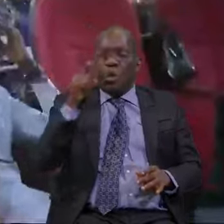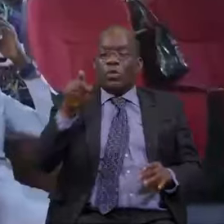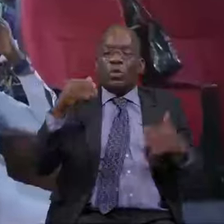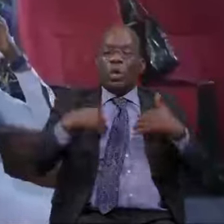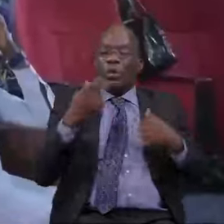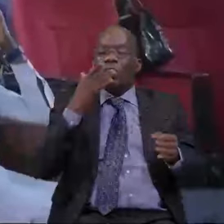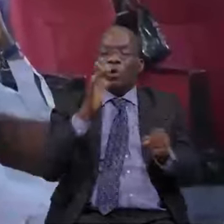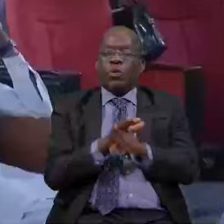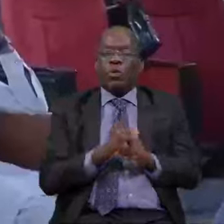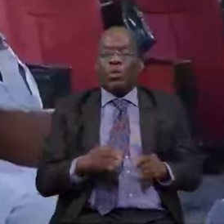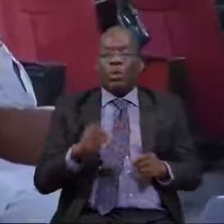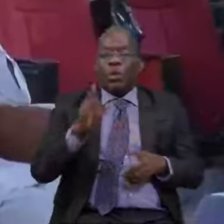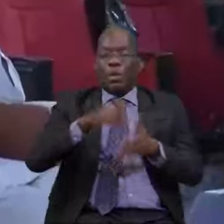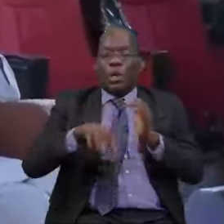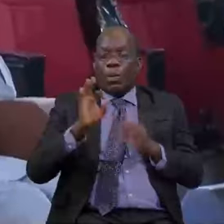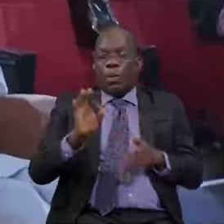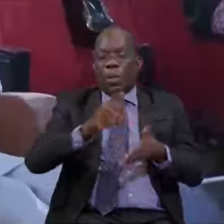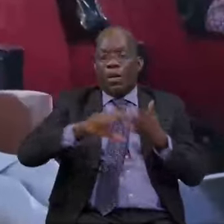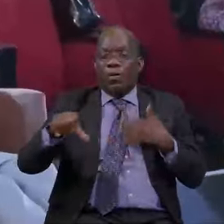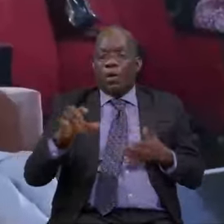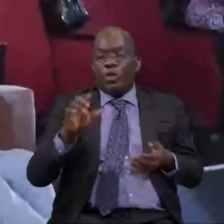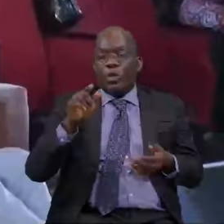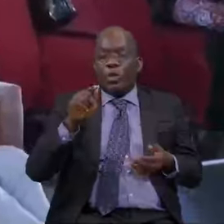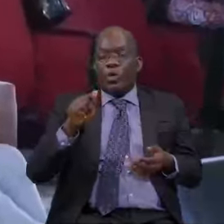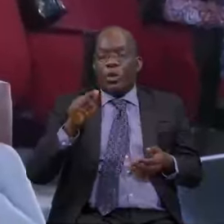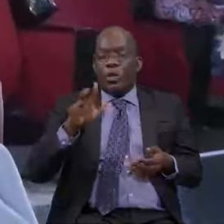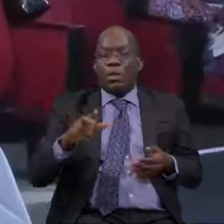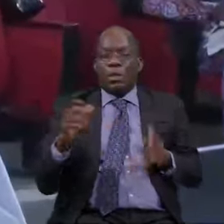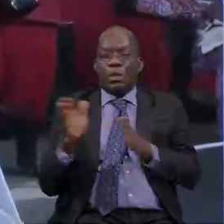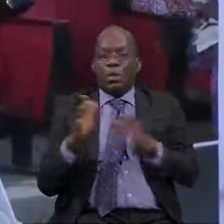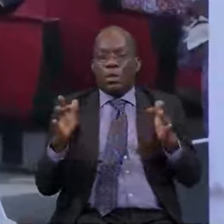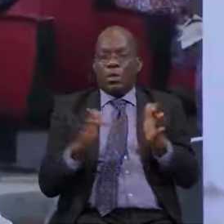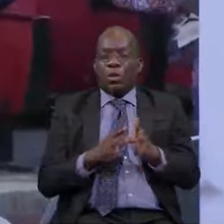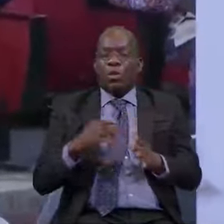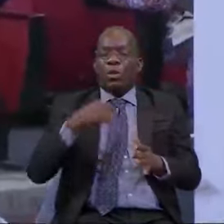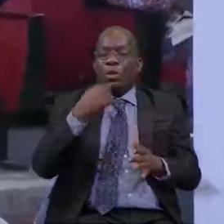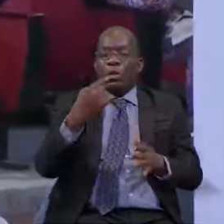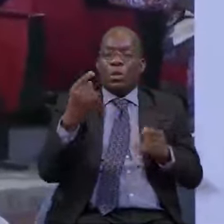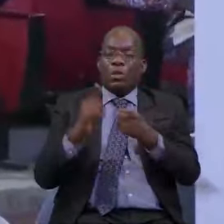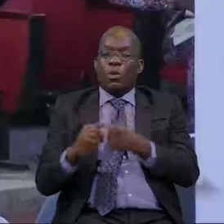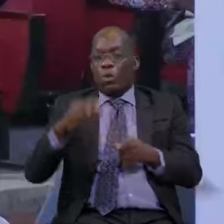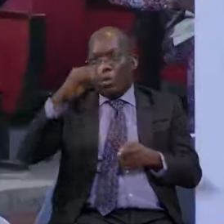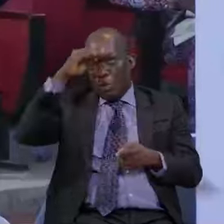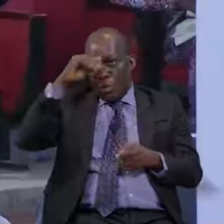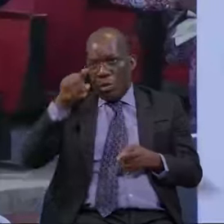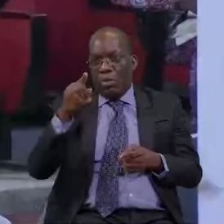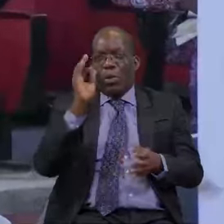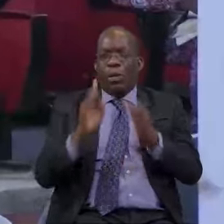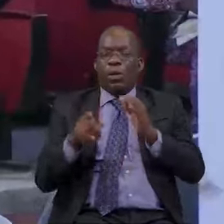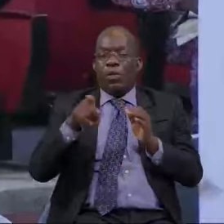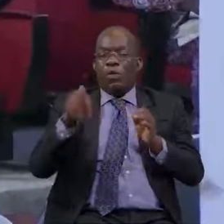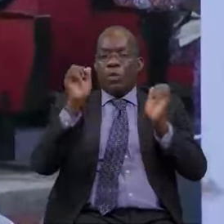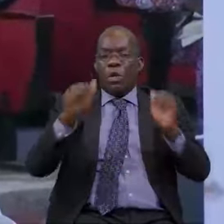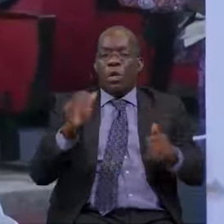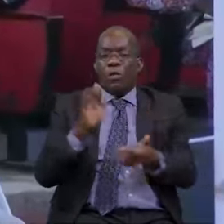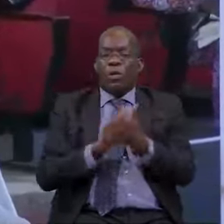promesse. Voyons, chapitre 9, 23. Jésus lui dit, si tu peux,